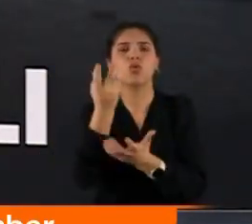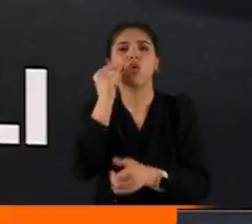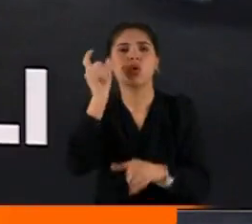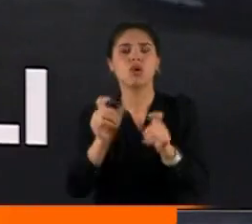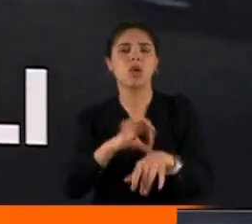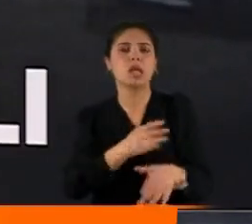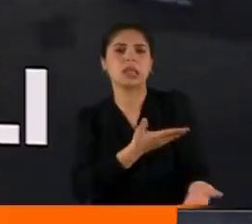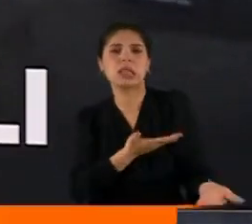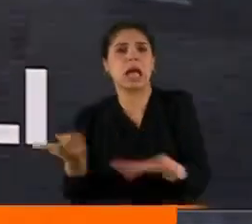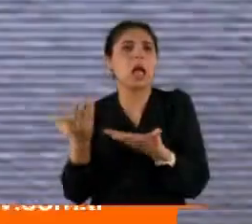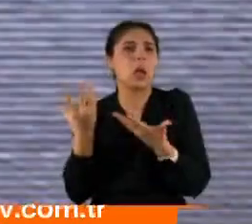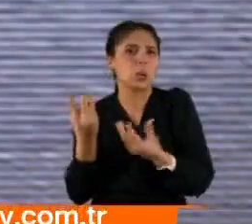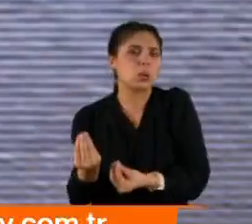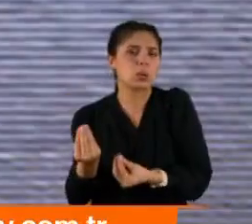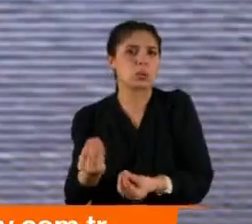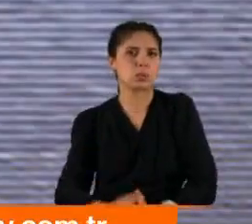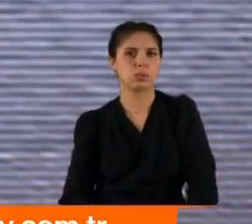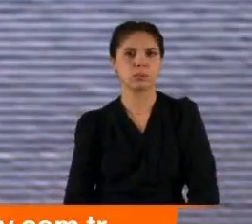oldu.